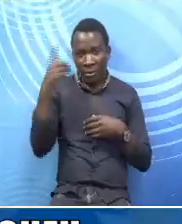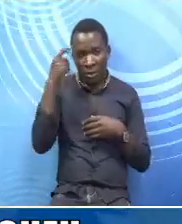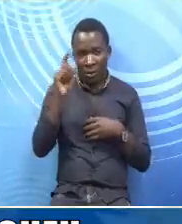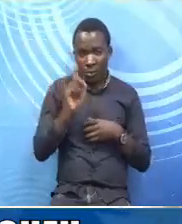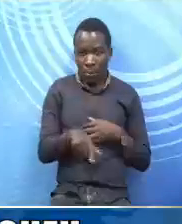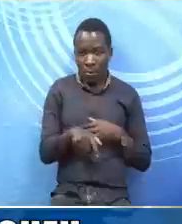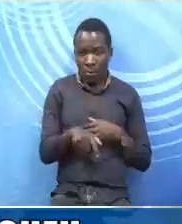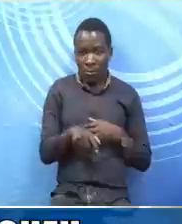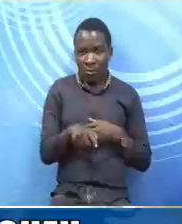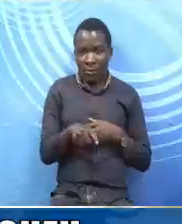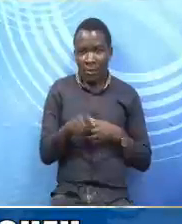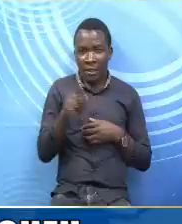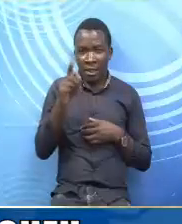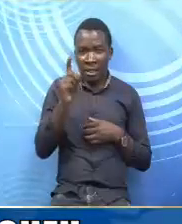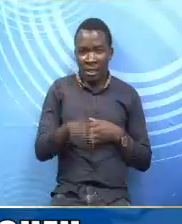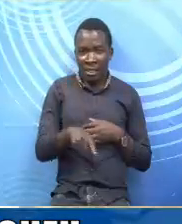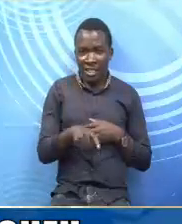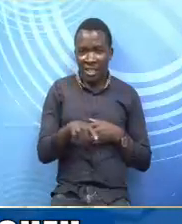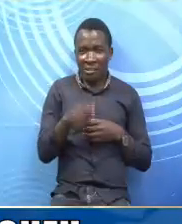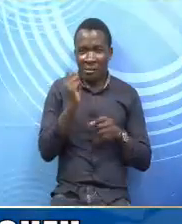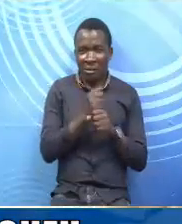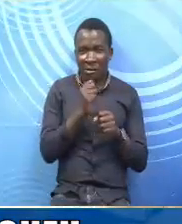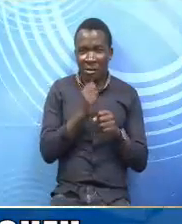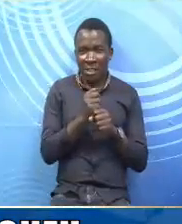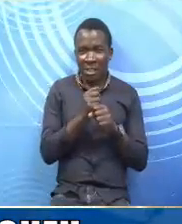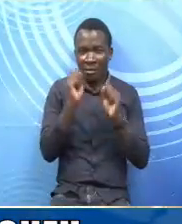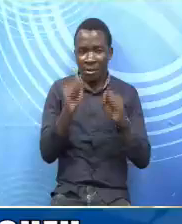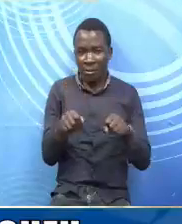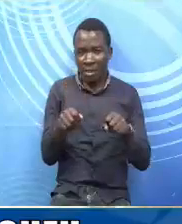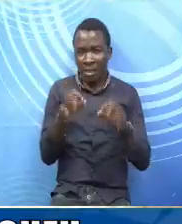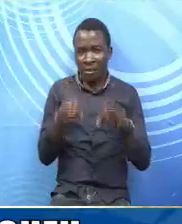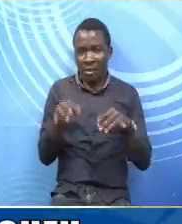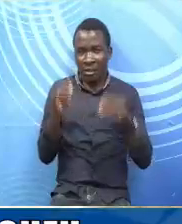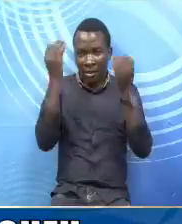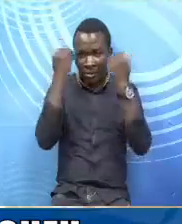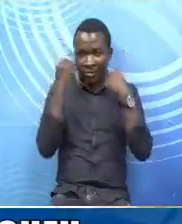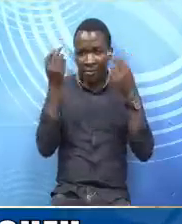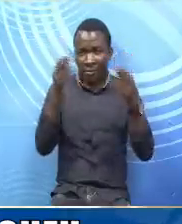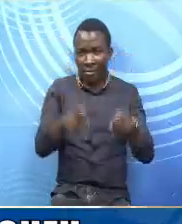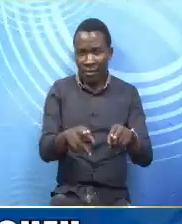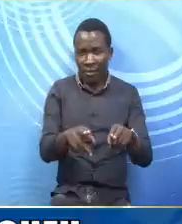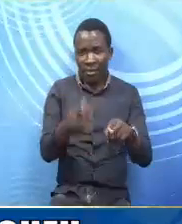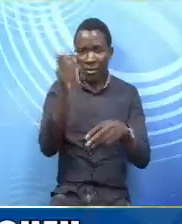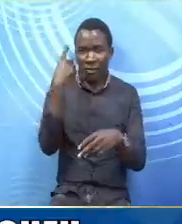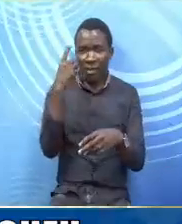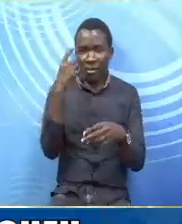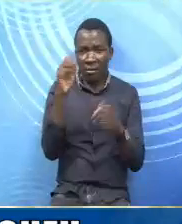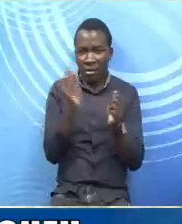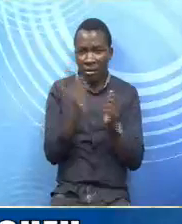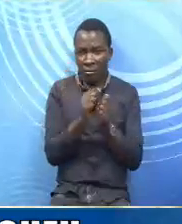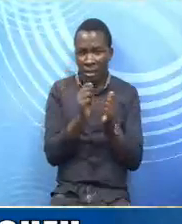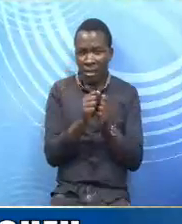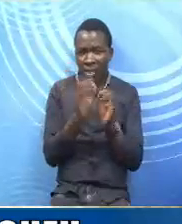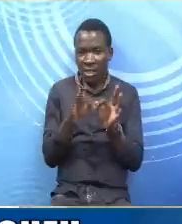kandi ntago akubagana ubwo bwakora ubushoboka nyine icyo ubutabera bubereye urumva ko bikabije ikintu gikomeye